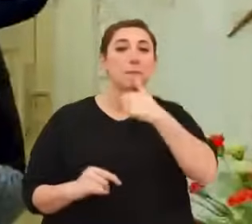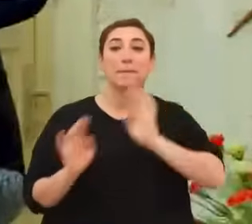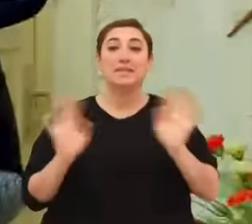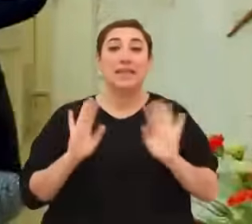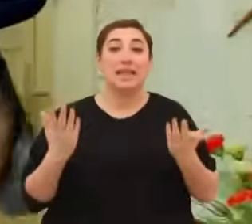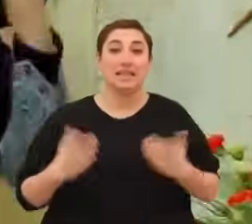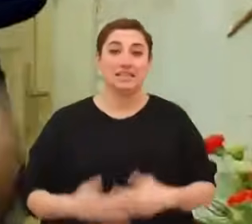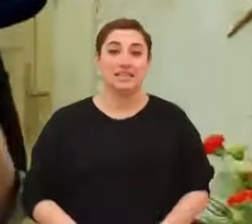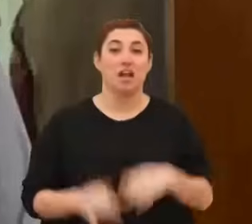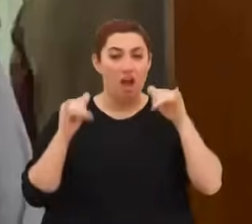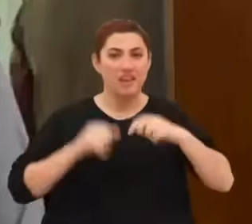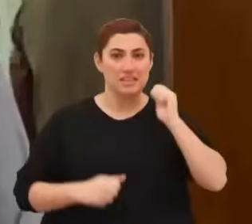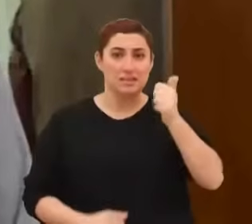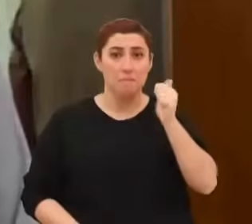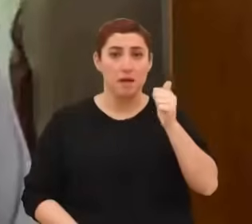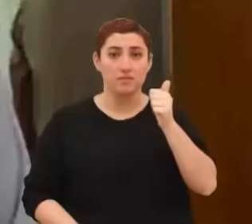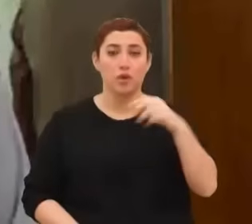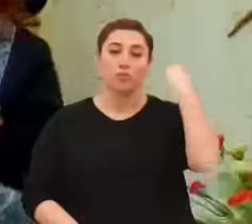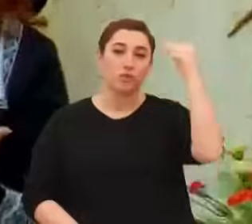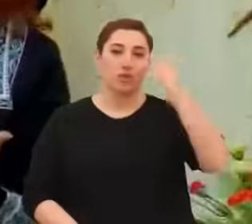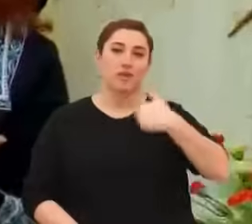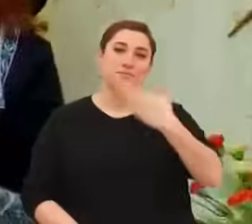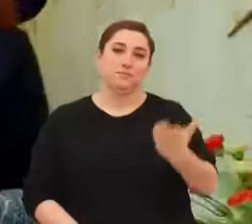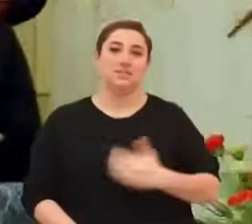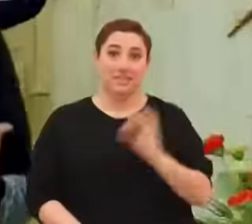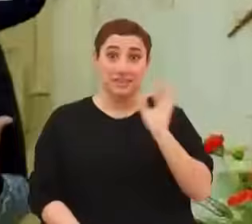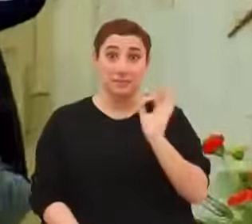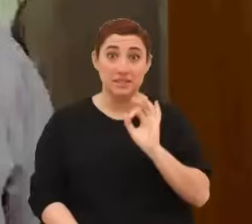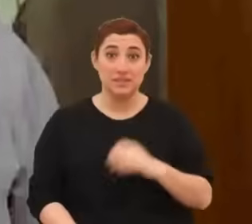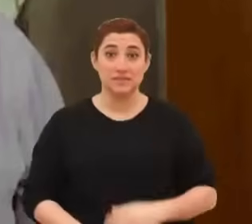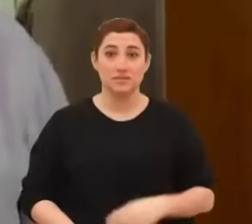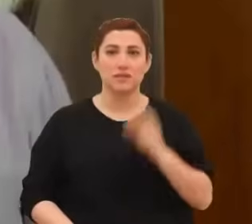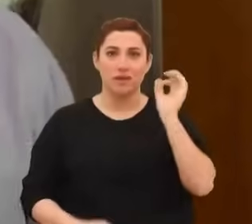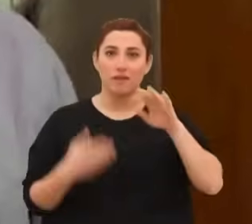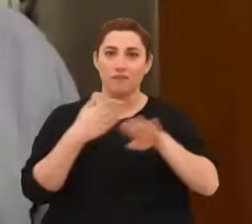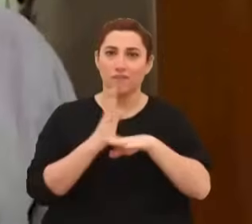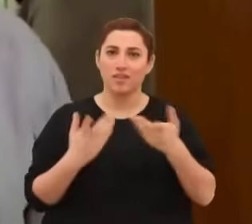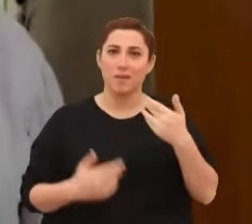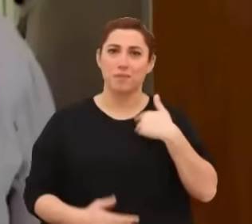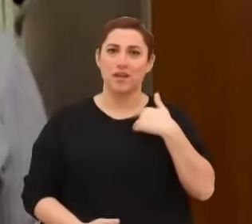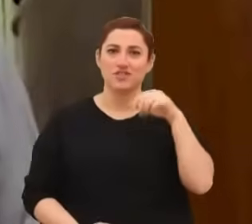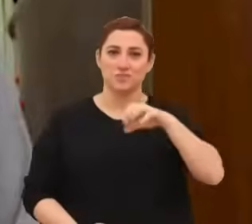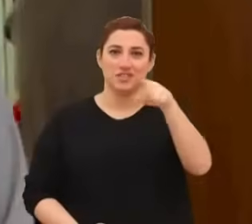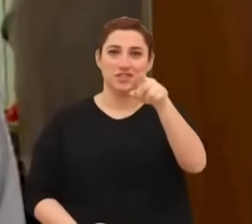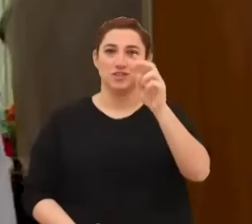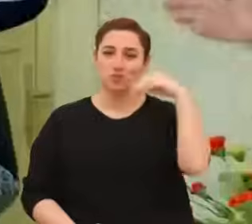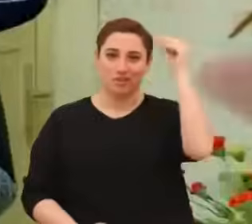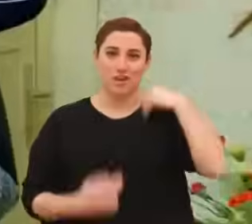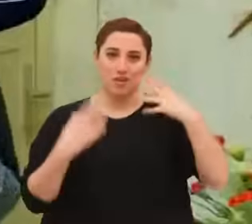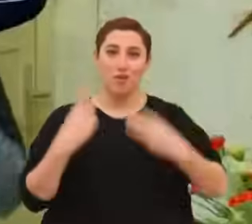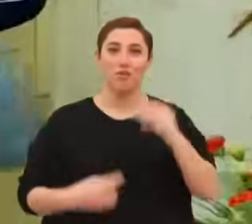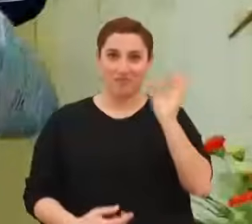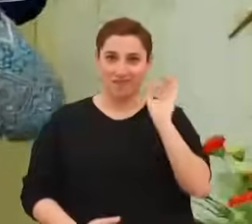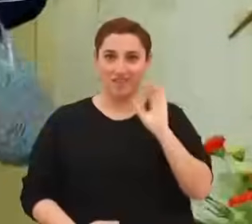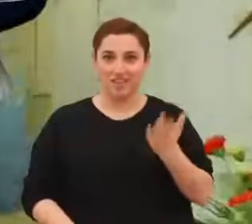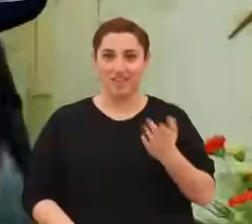babamız değilsin yani. Aynı zamanda muhtarımızsın, değil mi? Sahiden ya, ben şimdi sizin de muhtarınız ha.